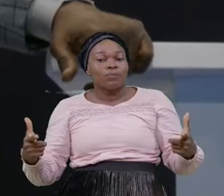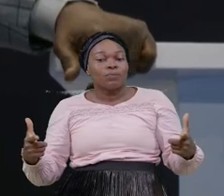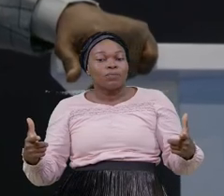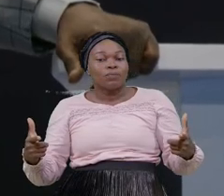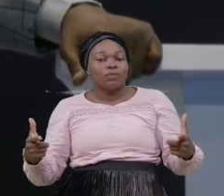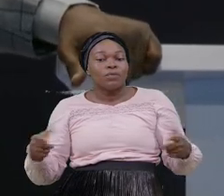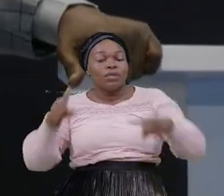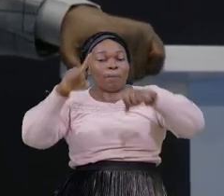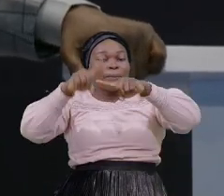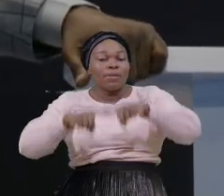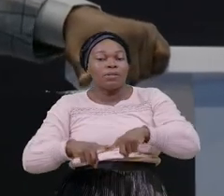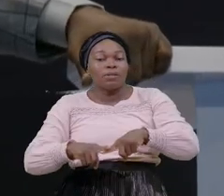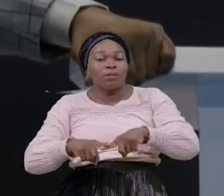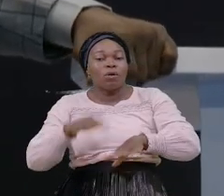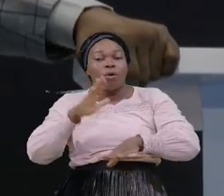dépendance